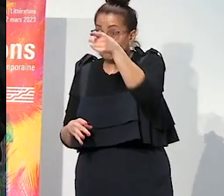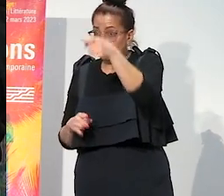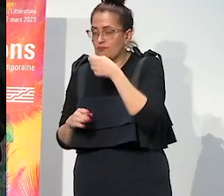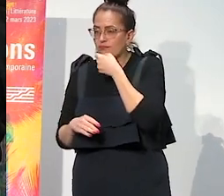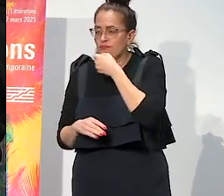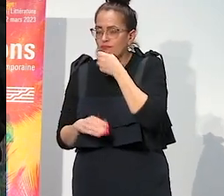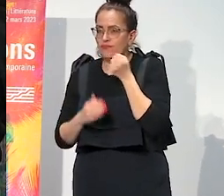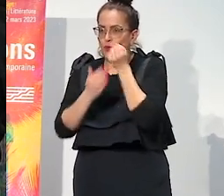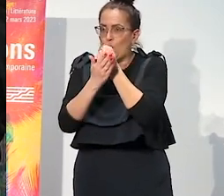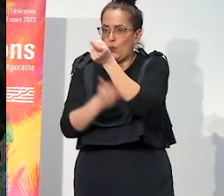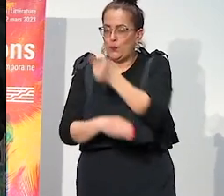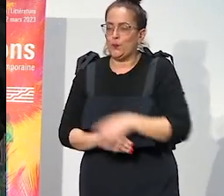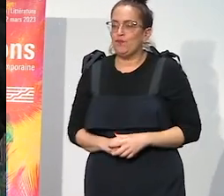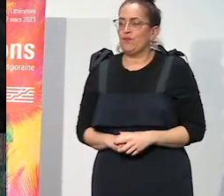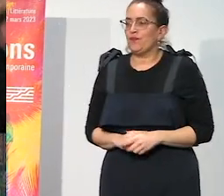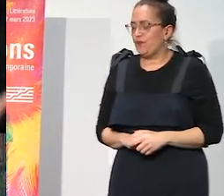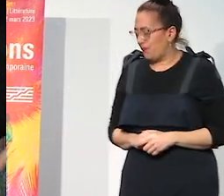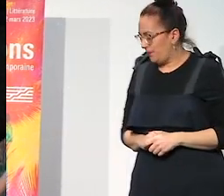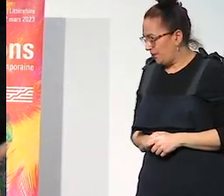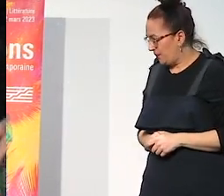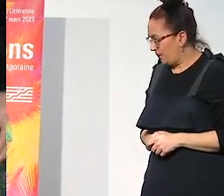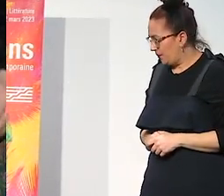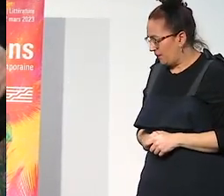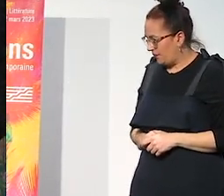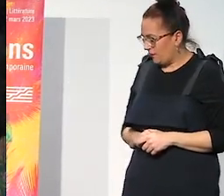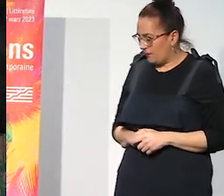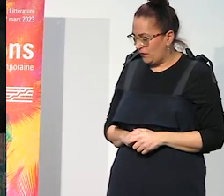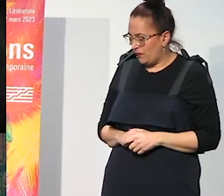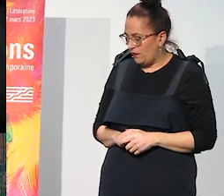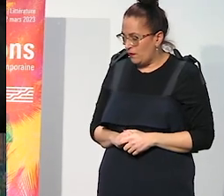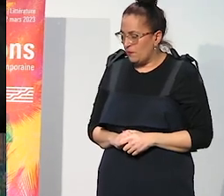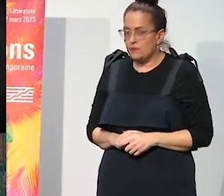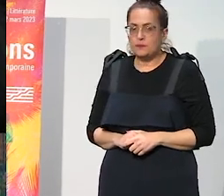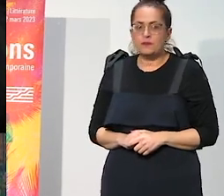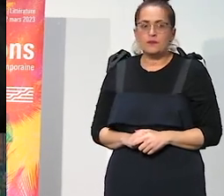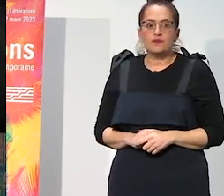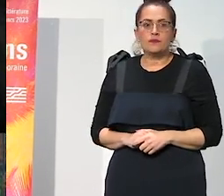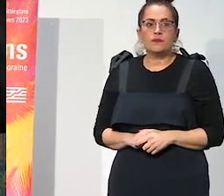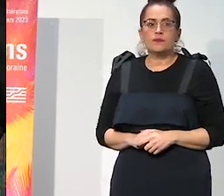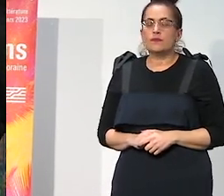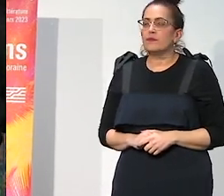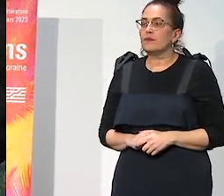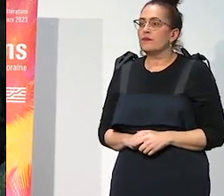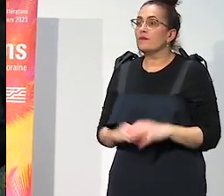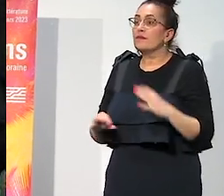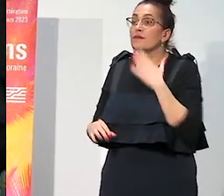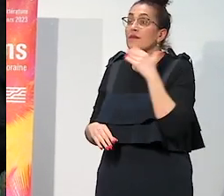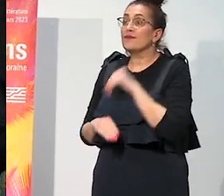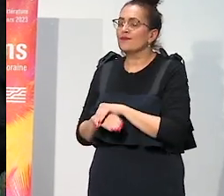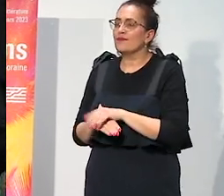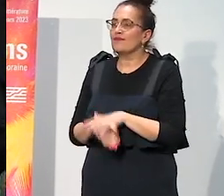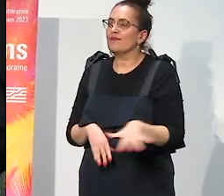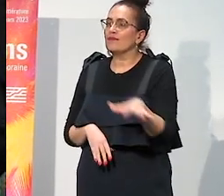Il y a un micro qui circule. commence. Bonsoir. Moi, je